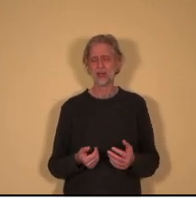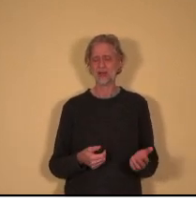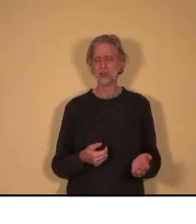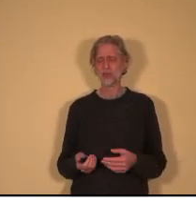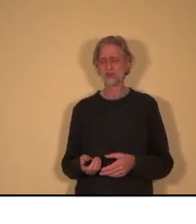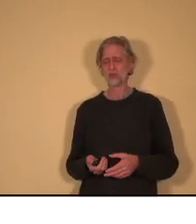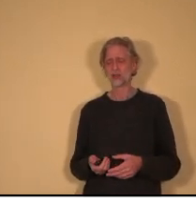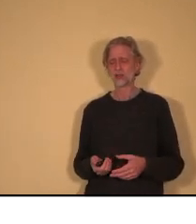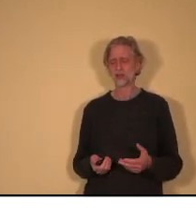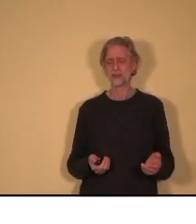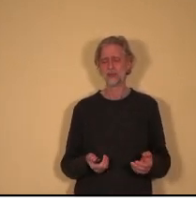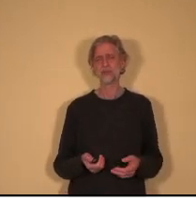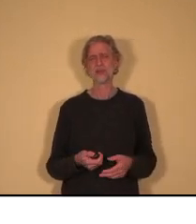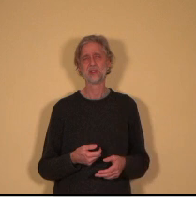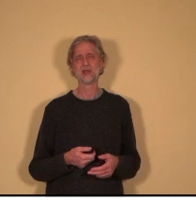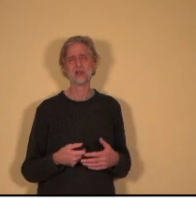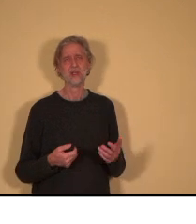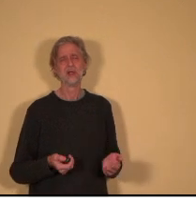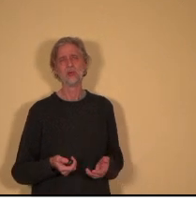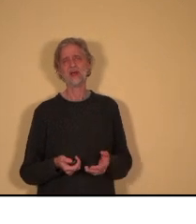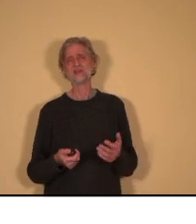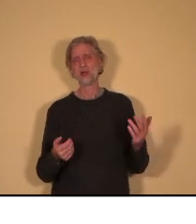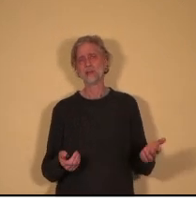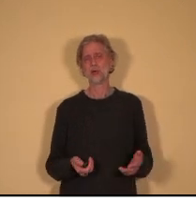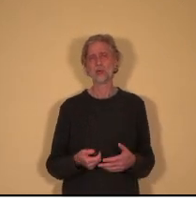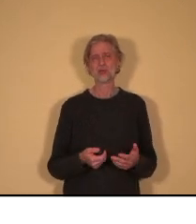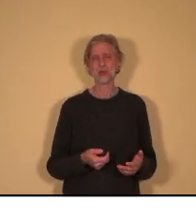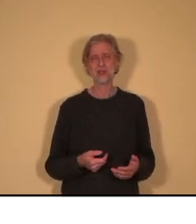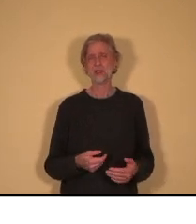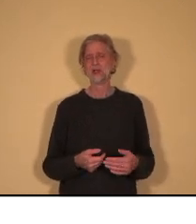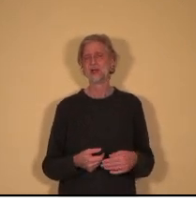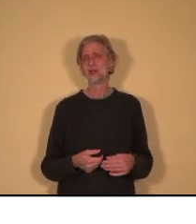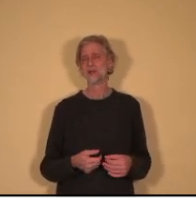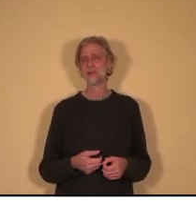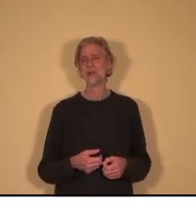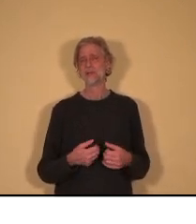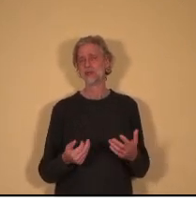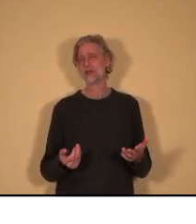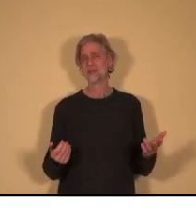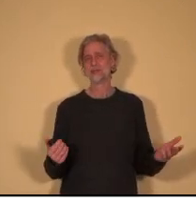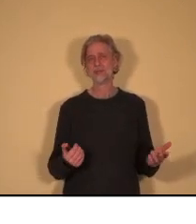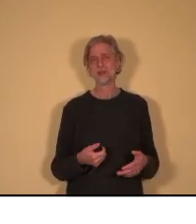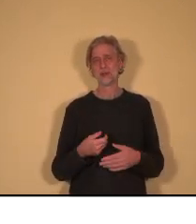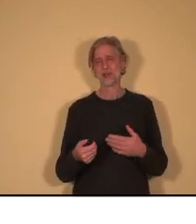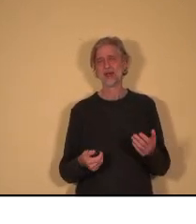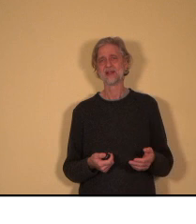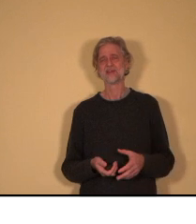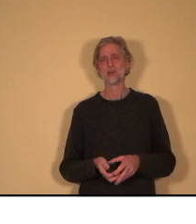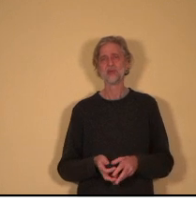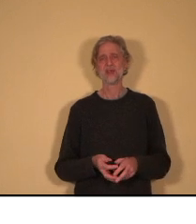können. Also 100 bis 150 US-Dollar pro Tonne muss man jetzt